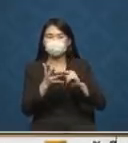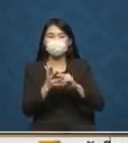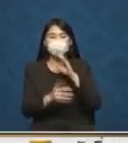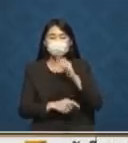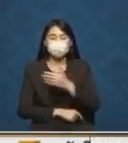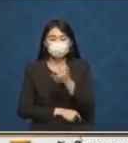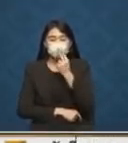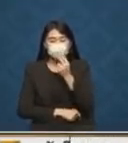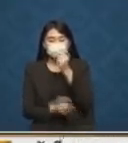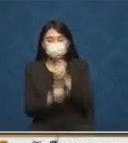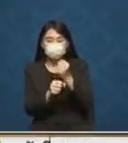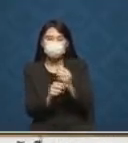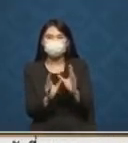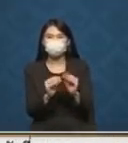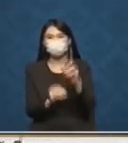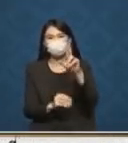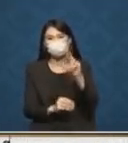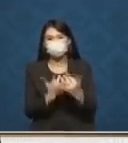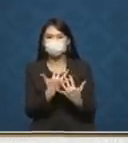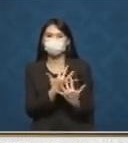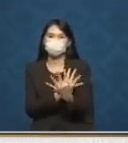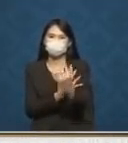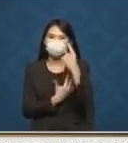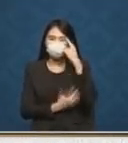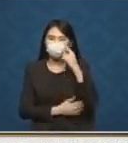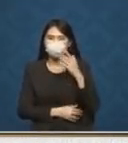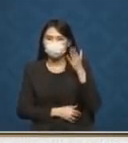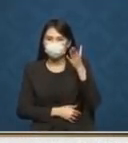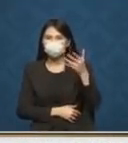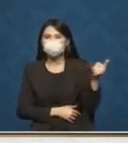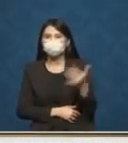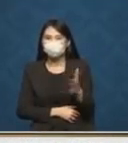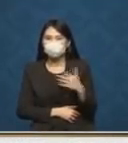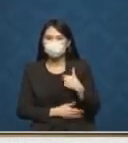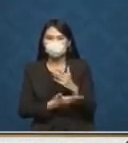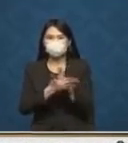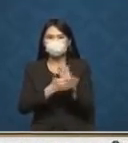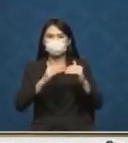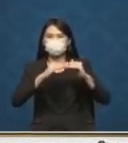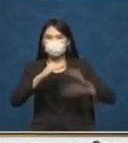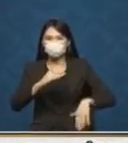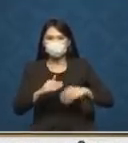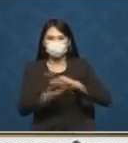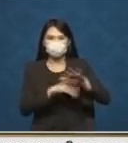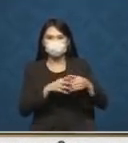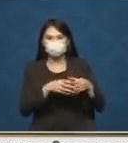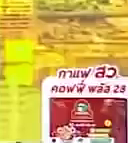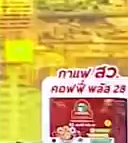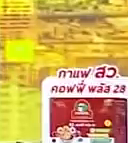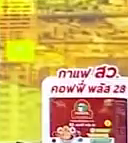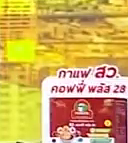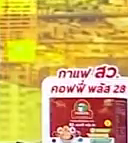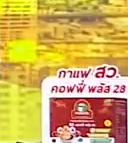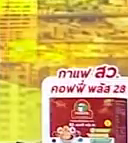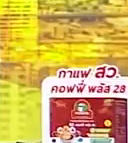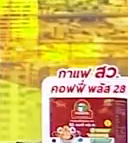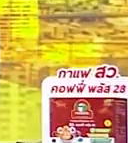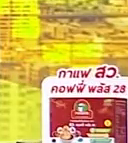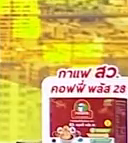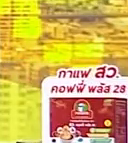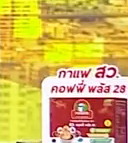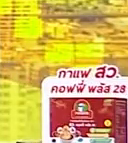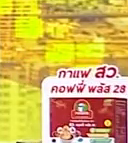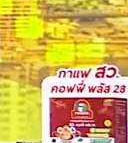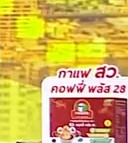คุณภาพเราลองดูคนนี้อ่ะลองดูได้นะลองดูได้ไม่เสียหายอะไร10นาฬิกาวันนี้ตัดฉับปึ๊บปั๊บไป